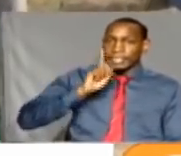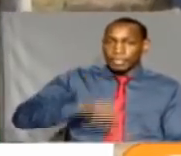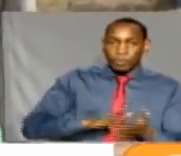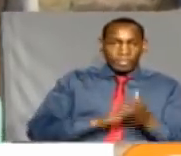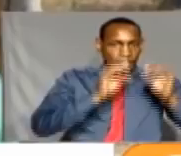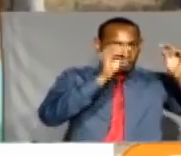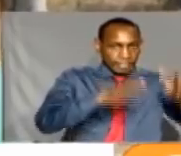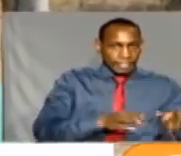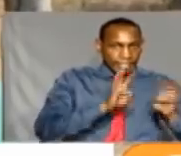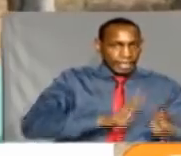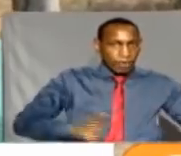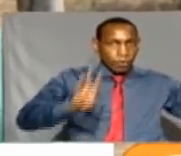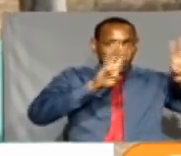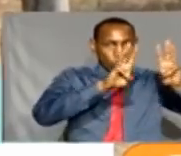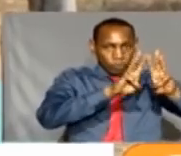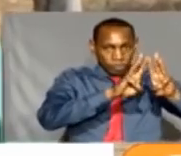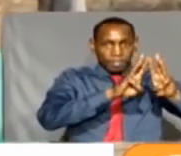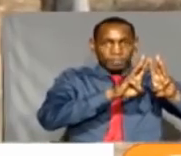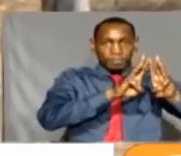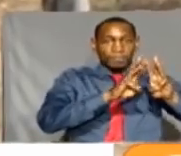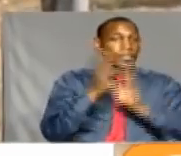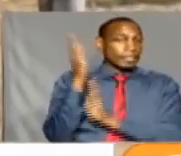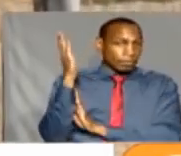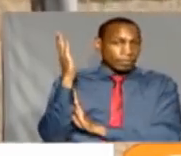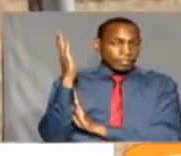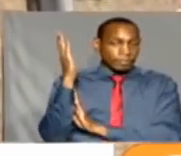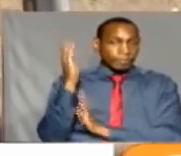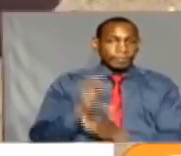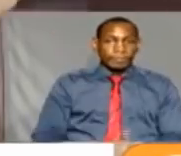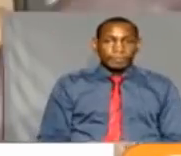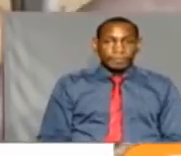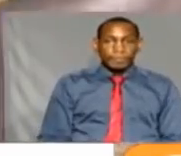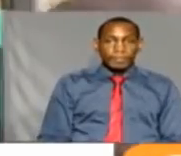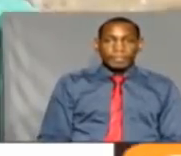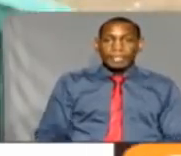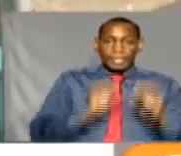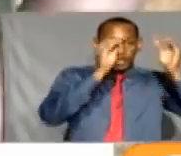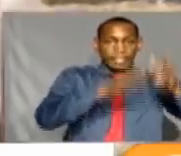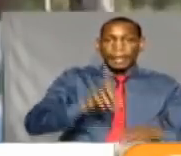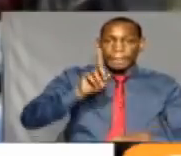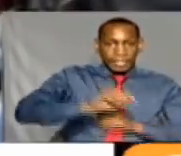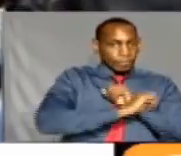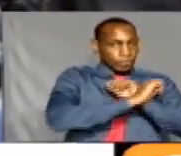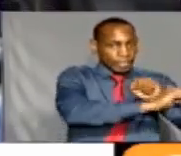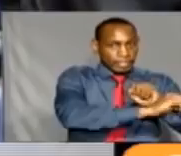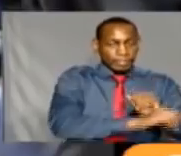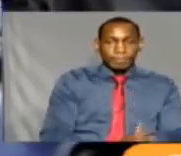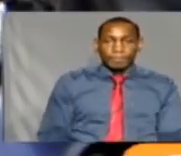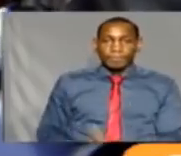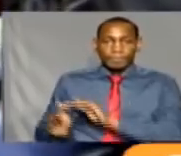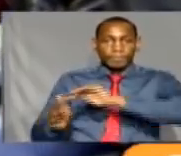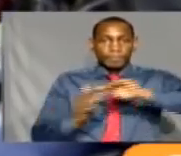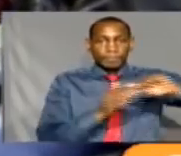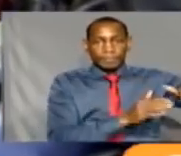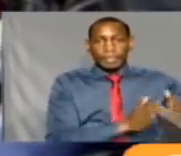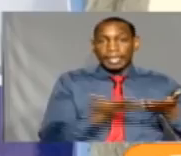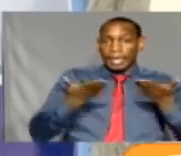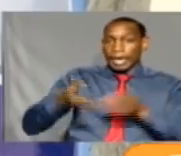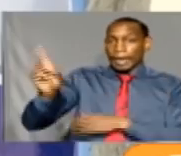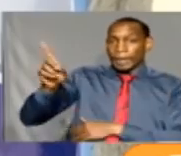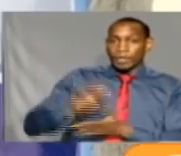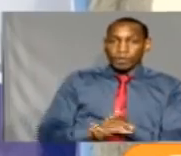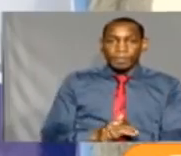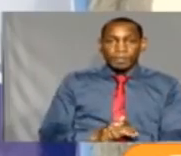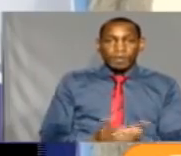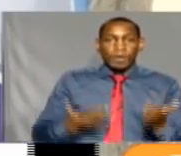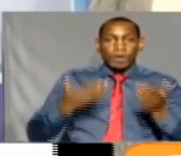teacher deserves is our security. Mwalimu lazima alindwe. Kwingineko hapa Nairobi,